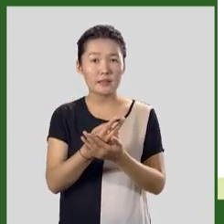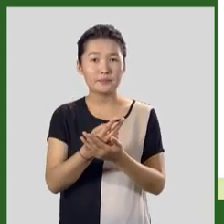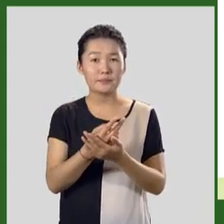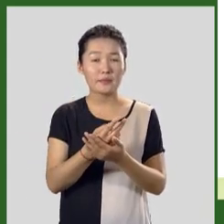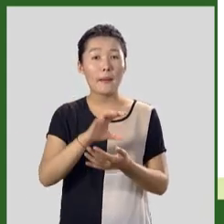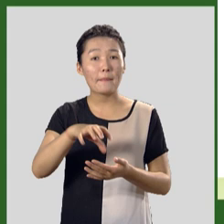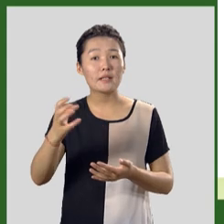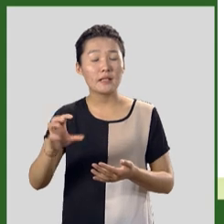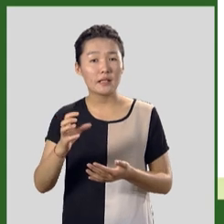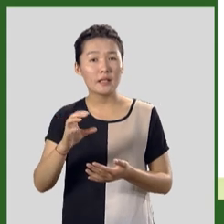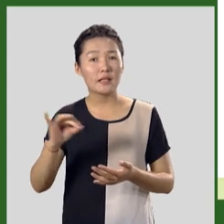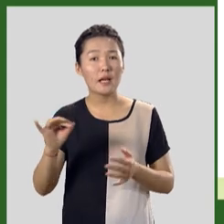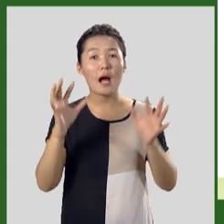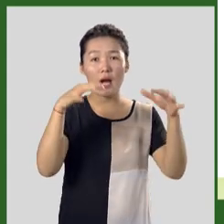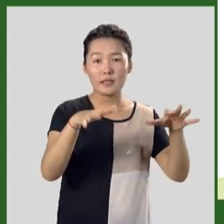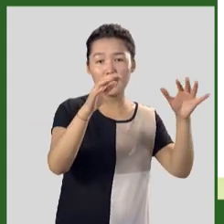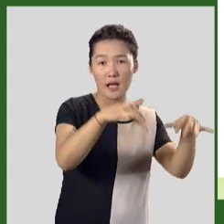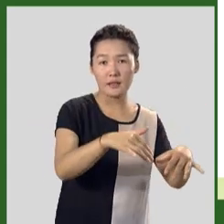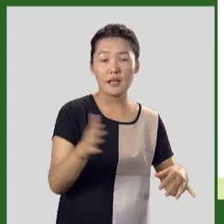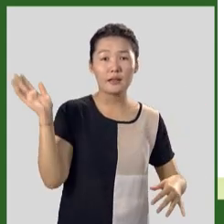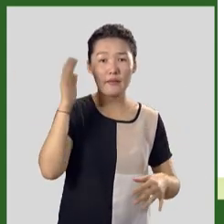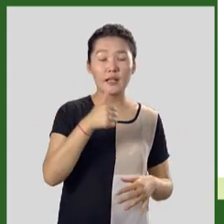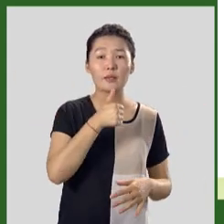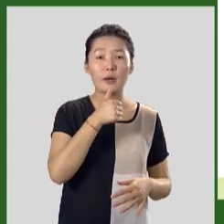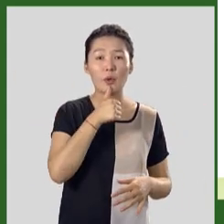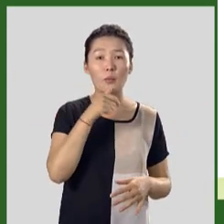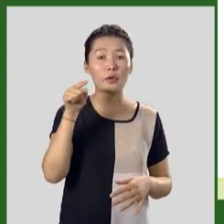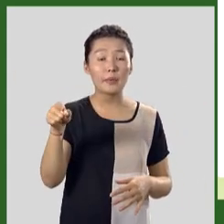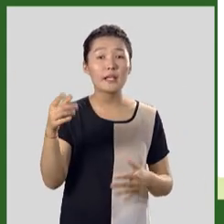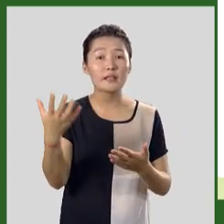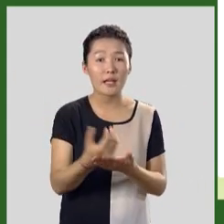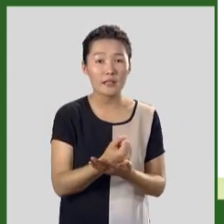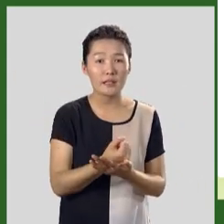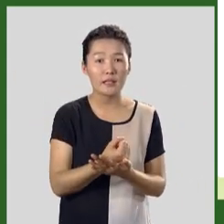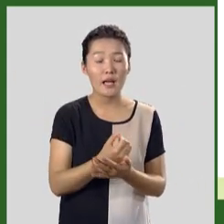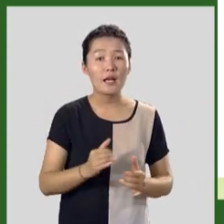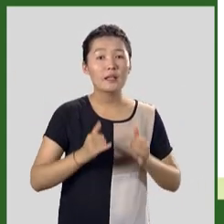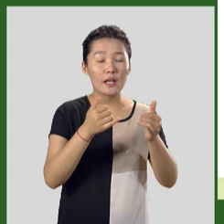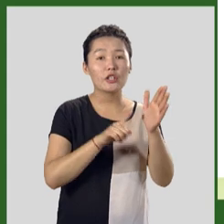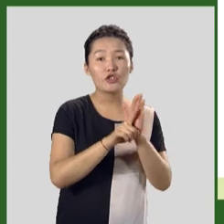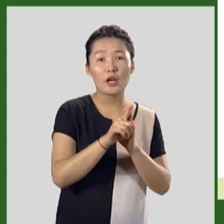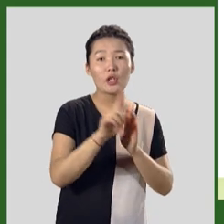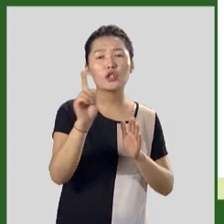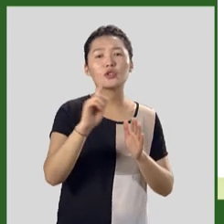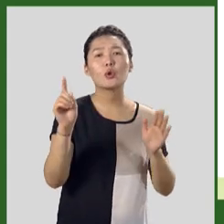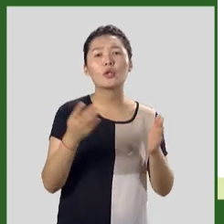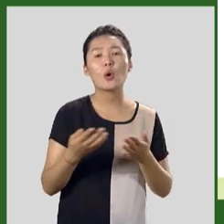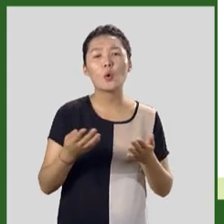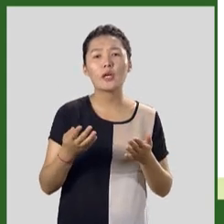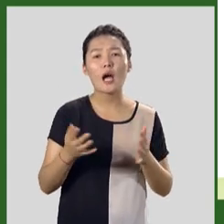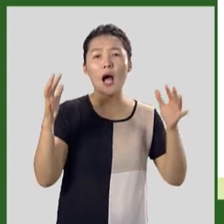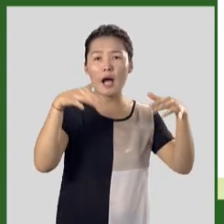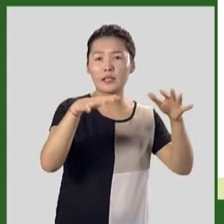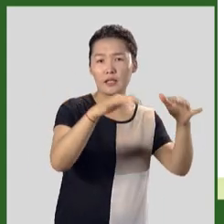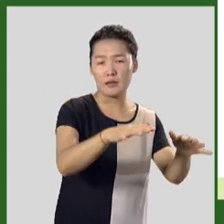попробуем их найти. Для начала, что такое океан? Океан – это